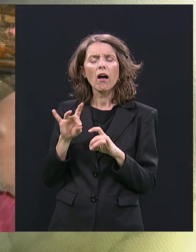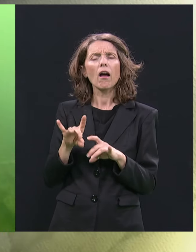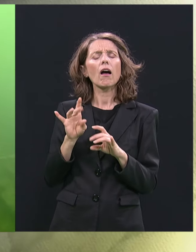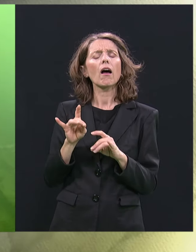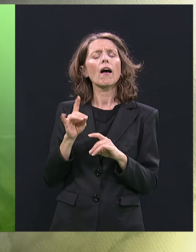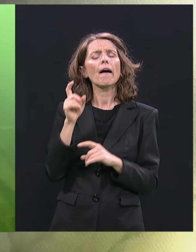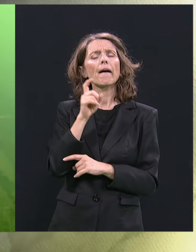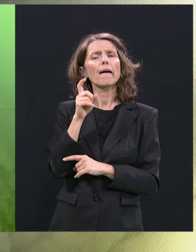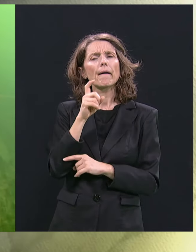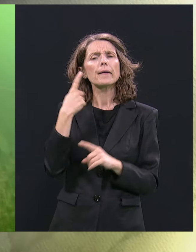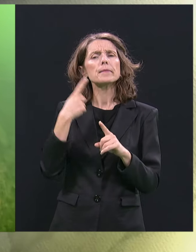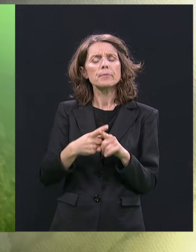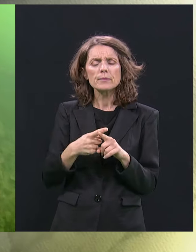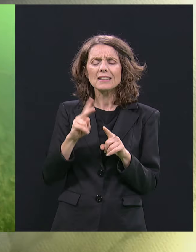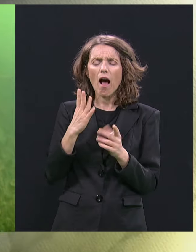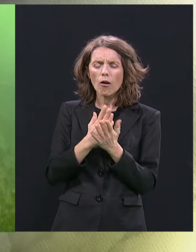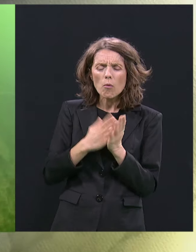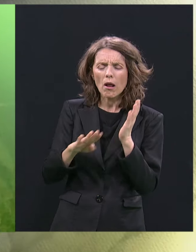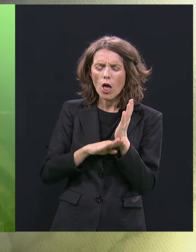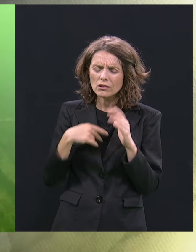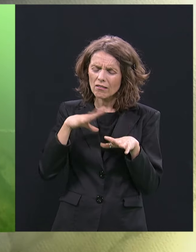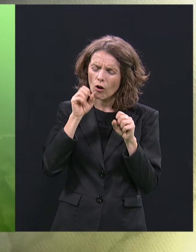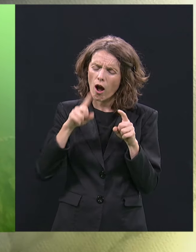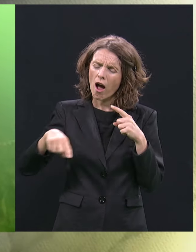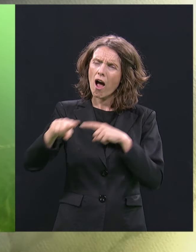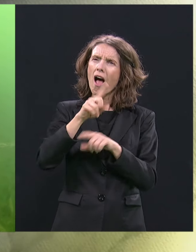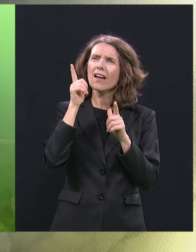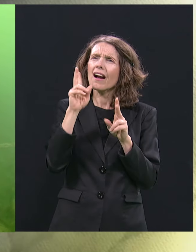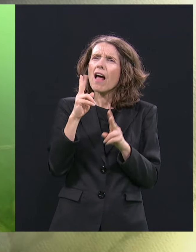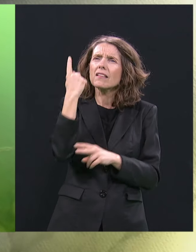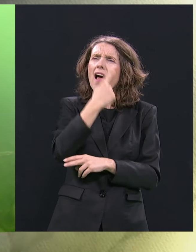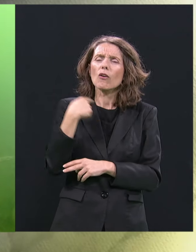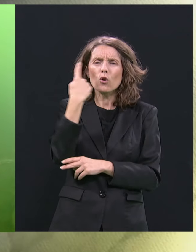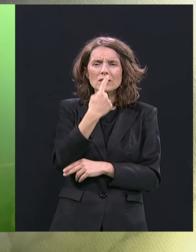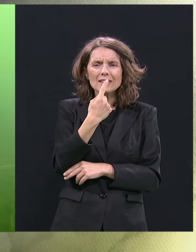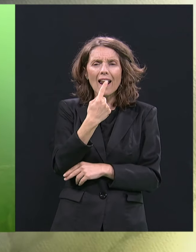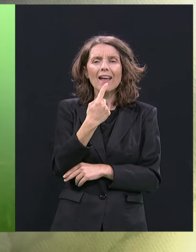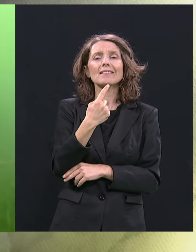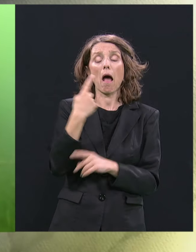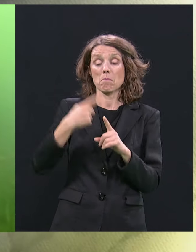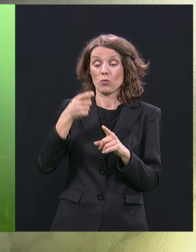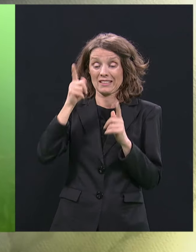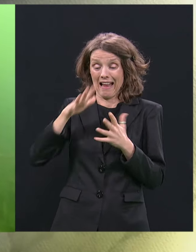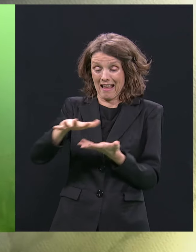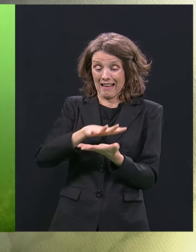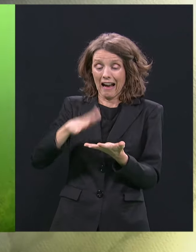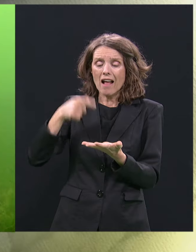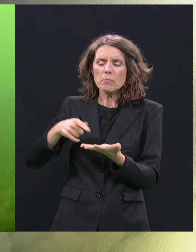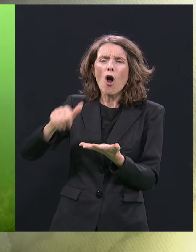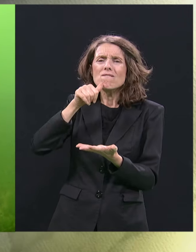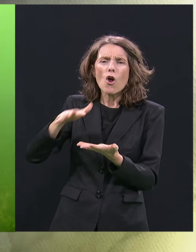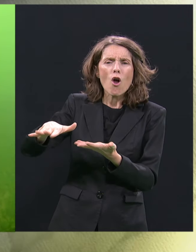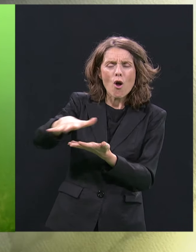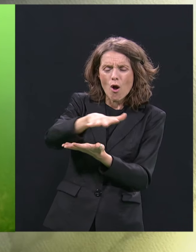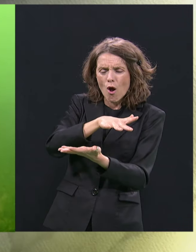su spajali taj grad i grad je bio okolo faktički optočen vodom